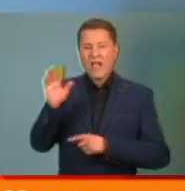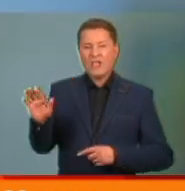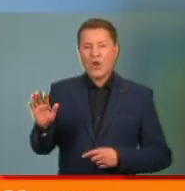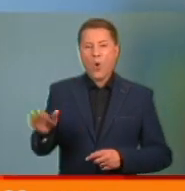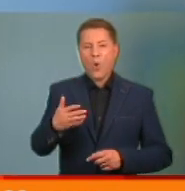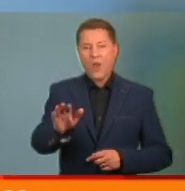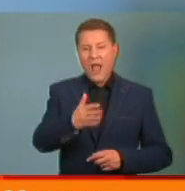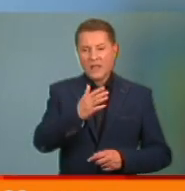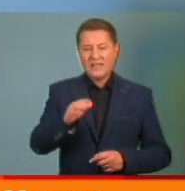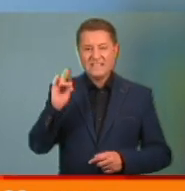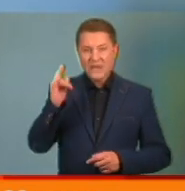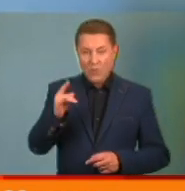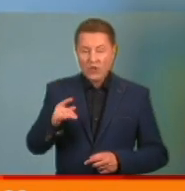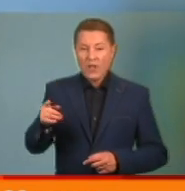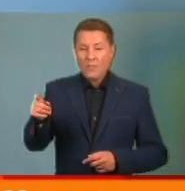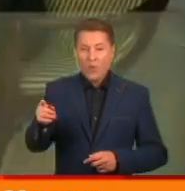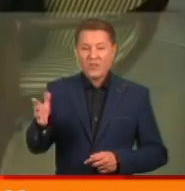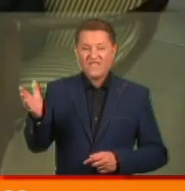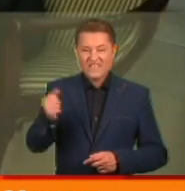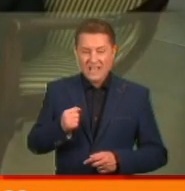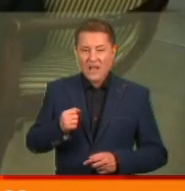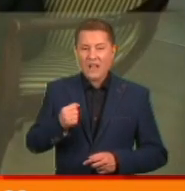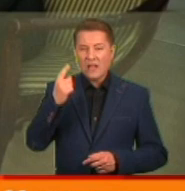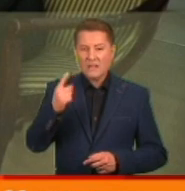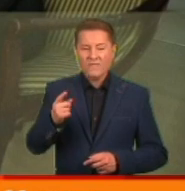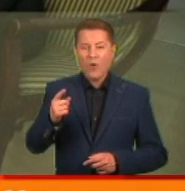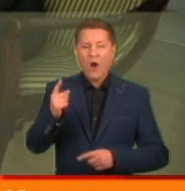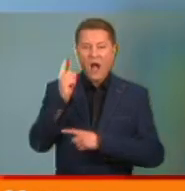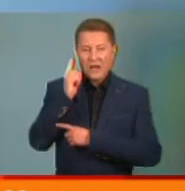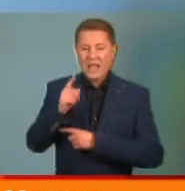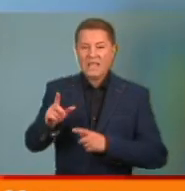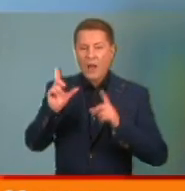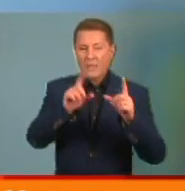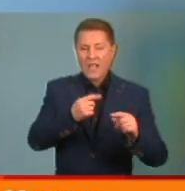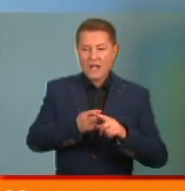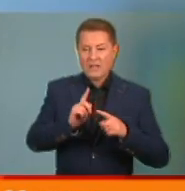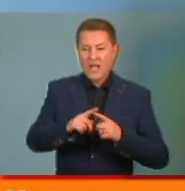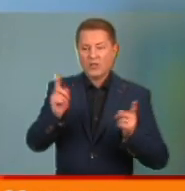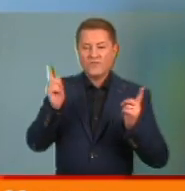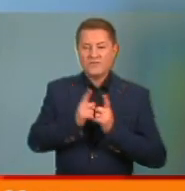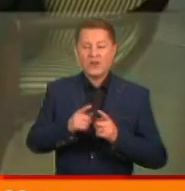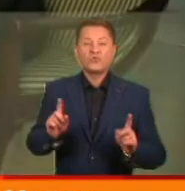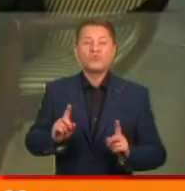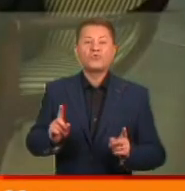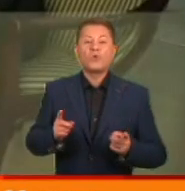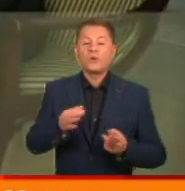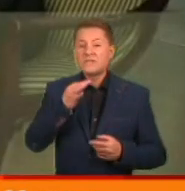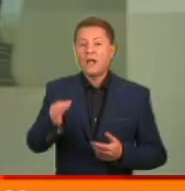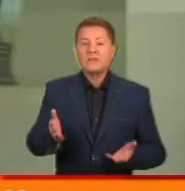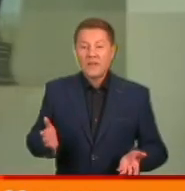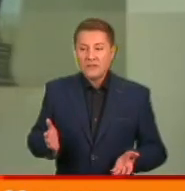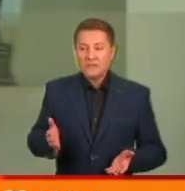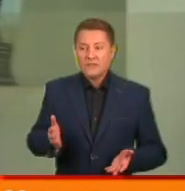он действительно взял с собой одного охранника, поехал вот на эту самую встречу. Что